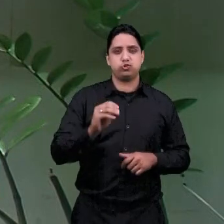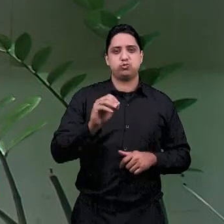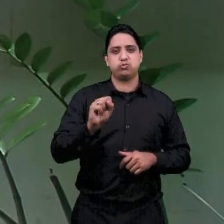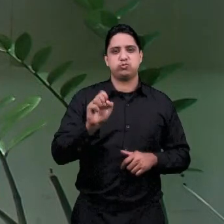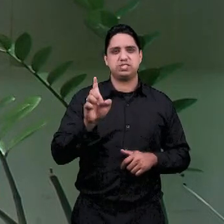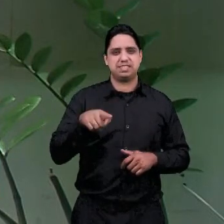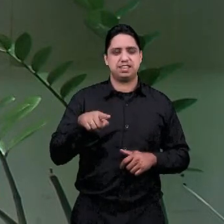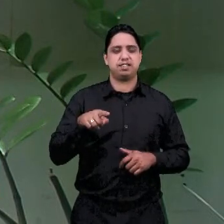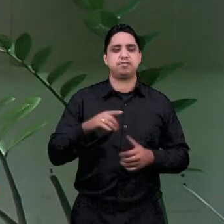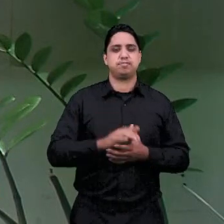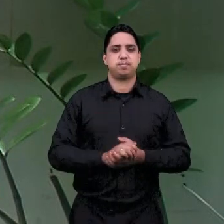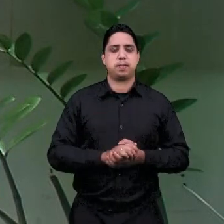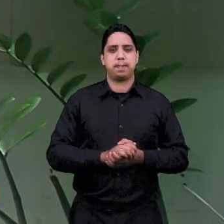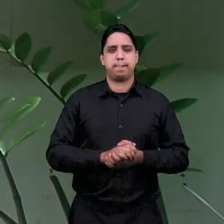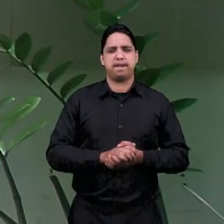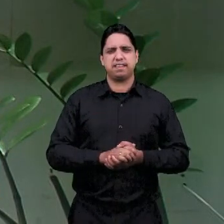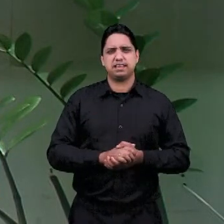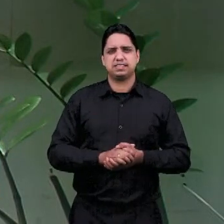Henrique